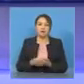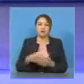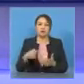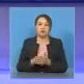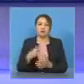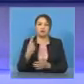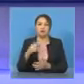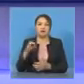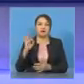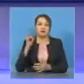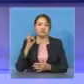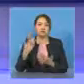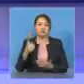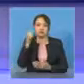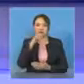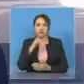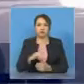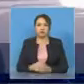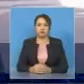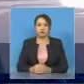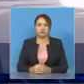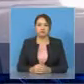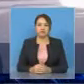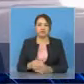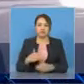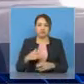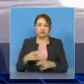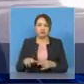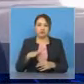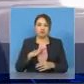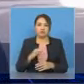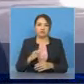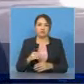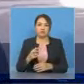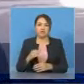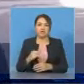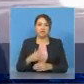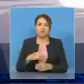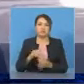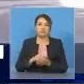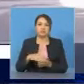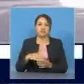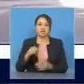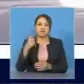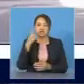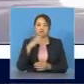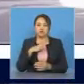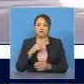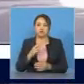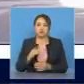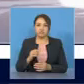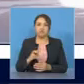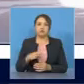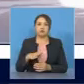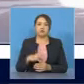октября текущего года. Списанию подлежит сумма пени, числящаяся в лицевом счете налогоплательщика